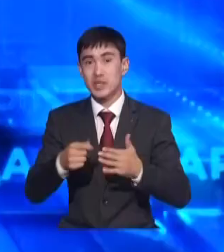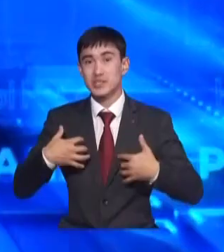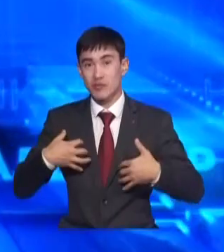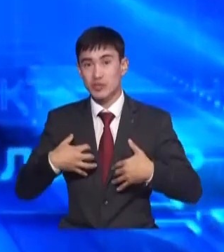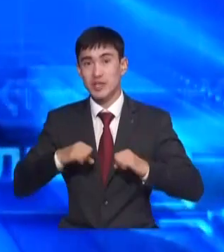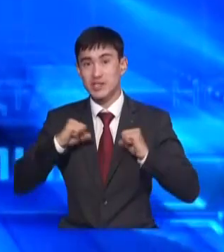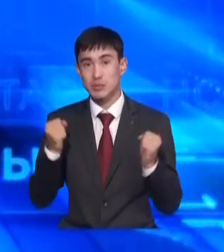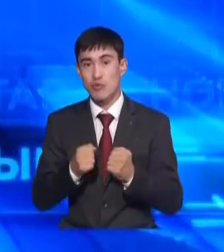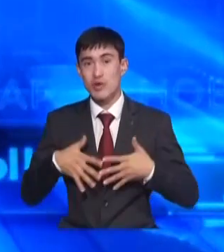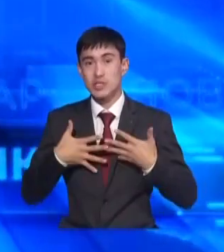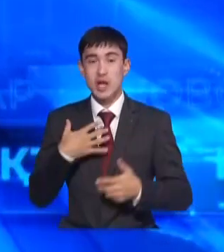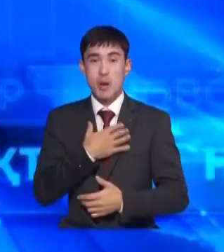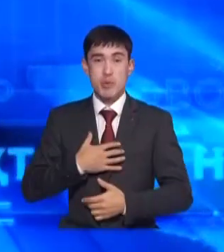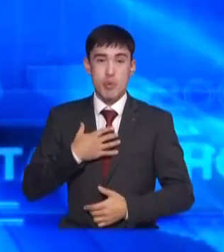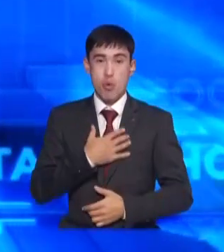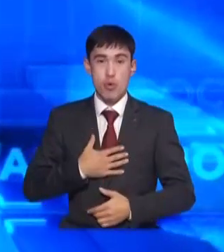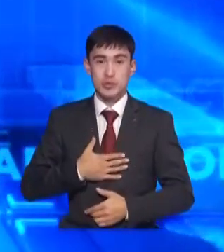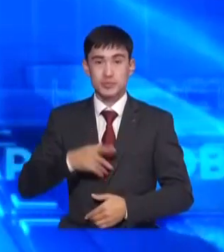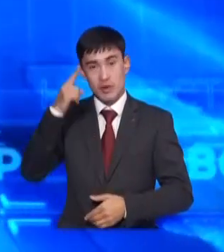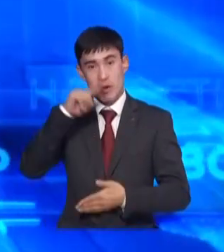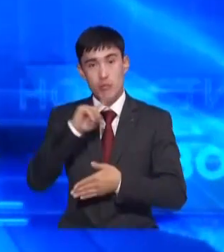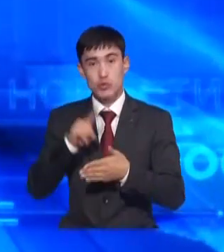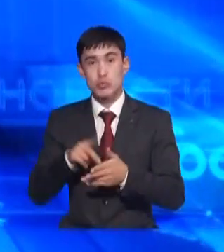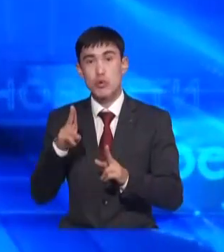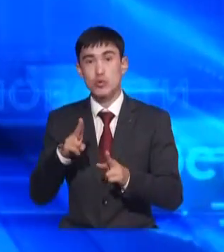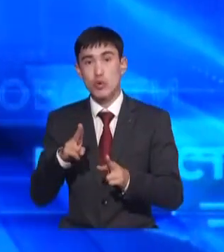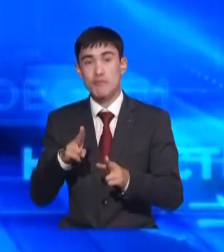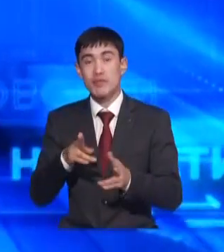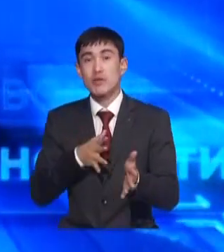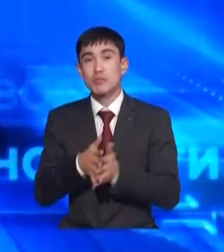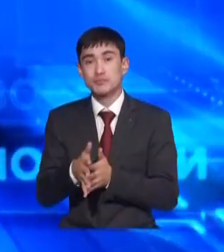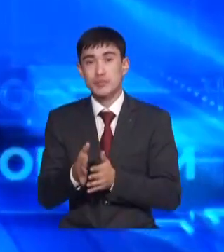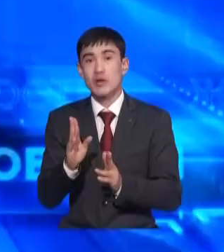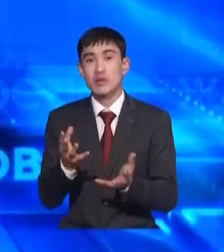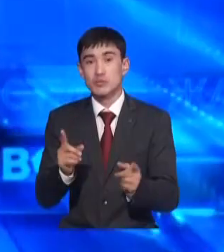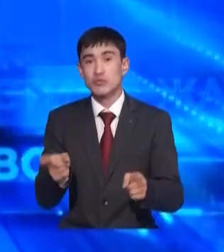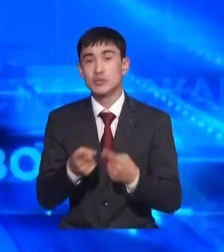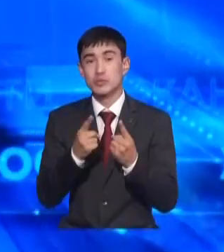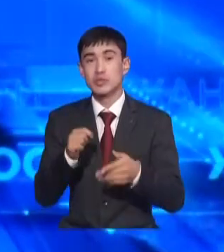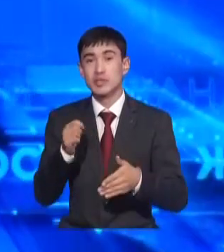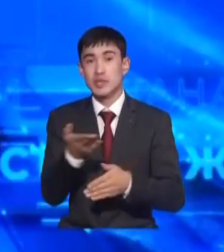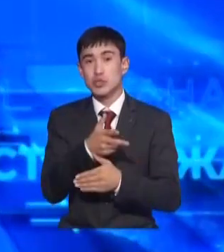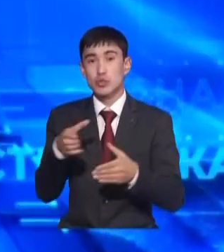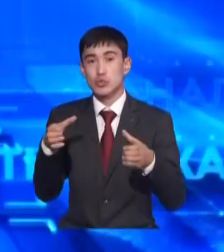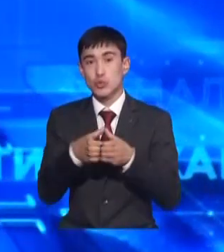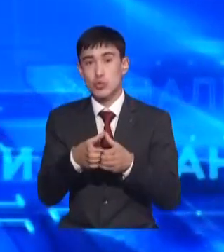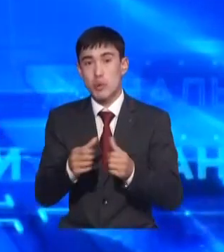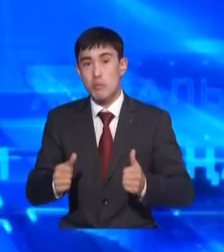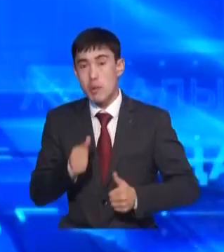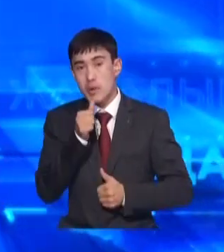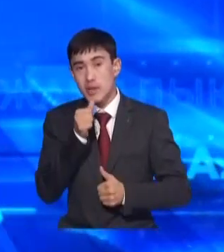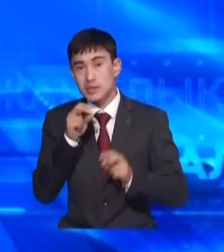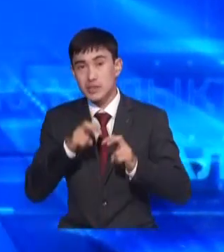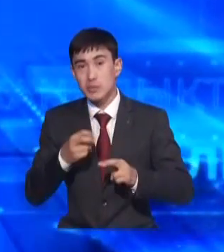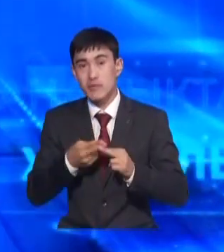для скота на зиму, выражают обеспокоенность и задаются вопросом, кто возместит им причиненные убытки. Наша съемочная